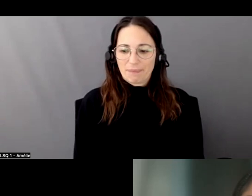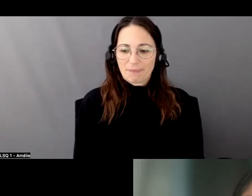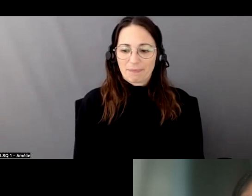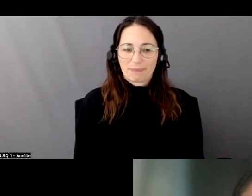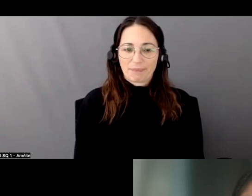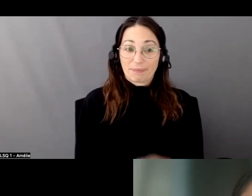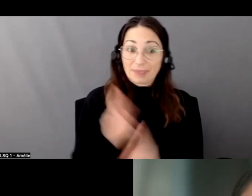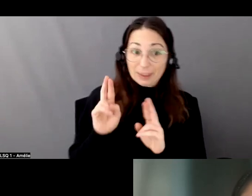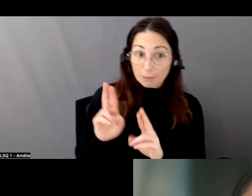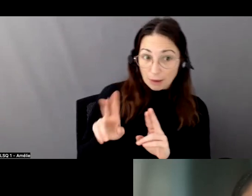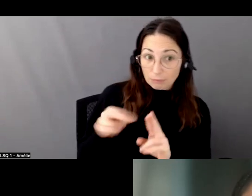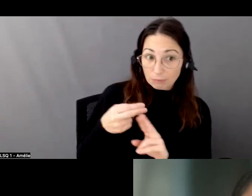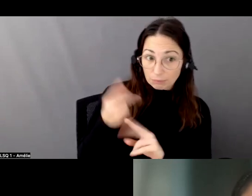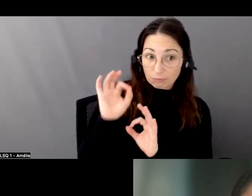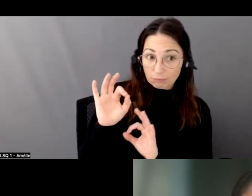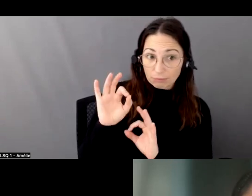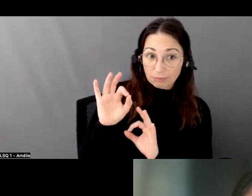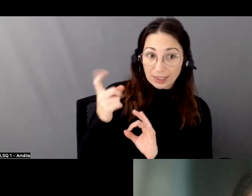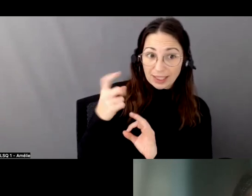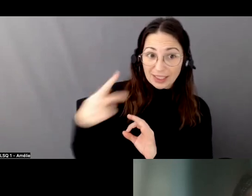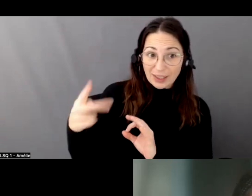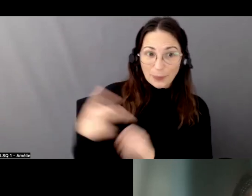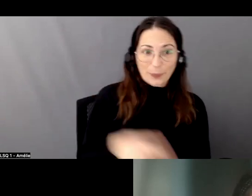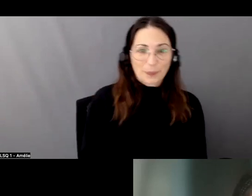J'espère avoir répondu à votre question.